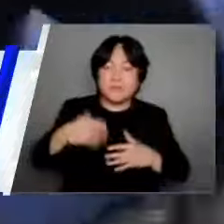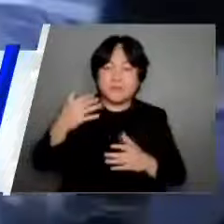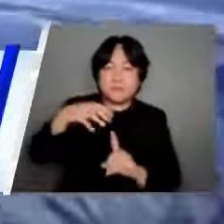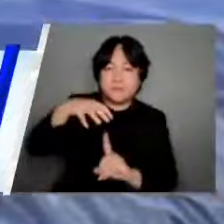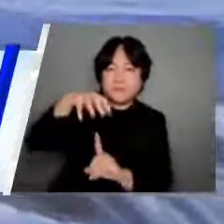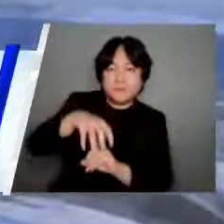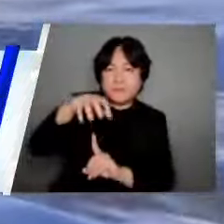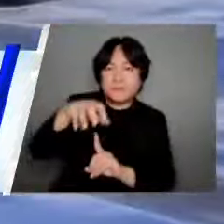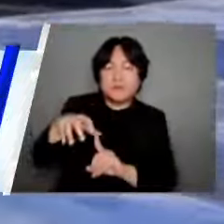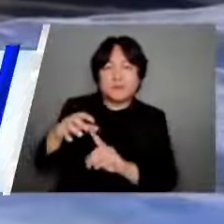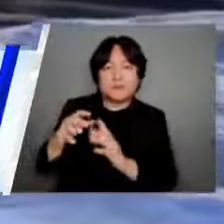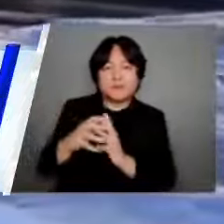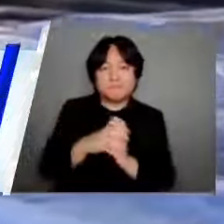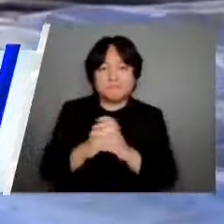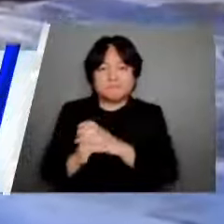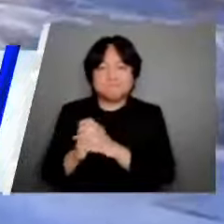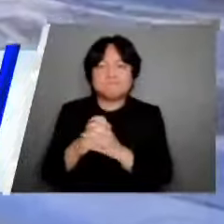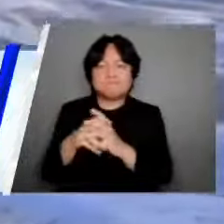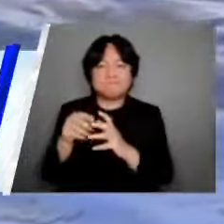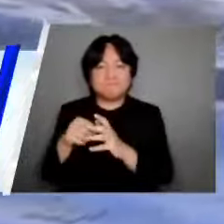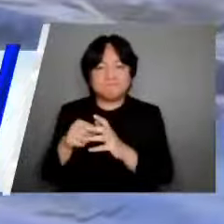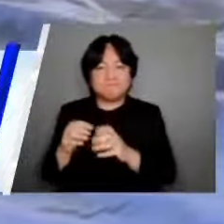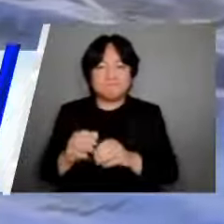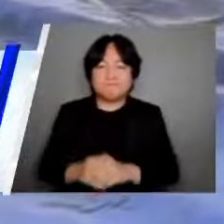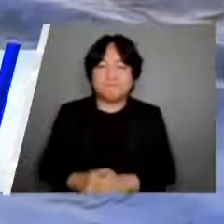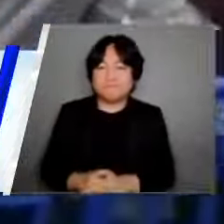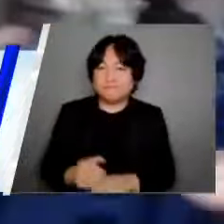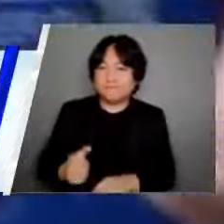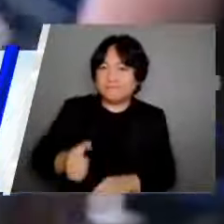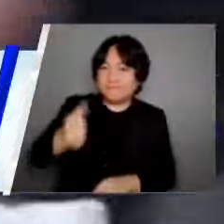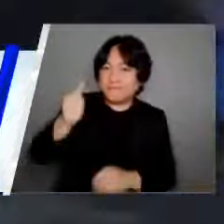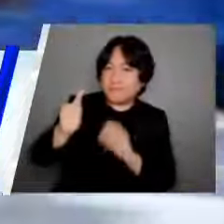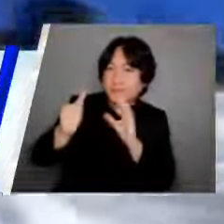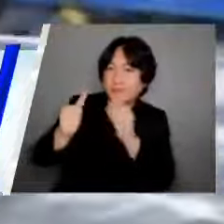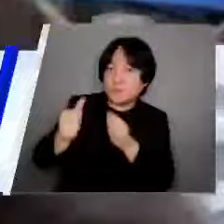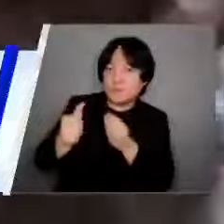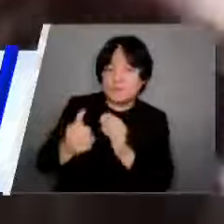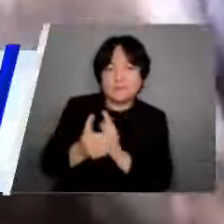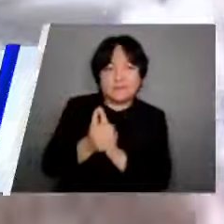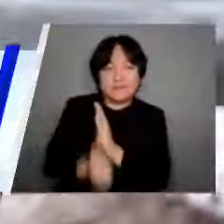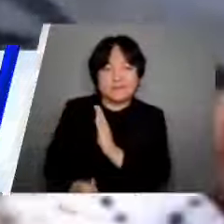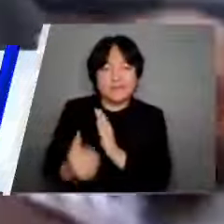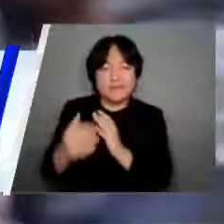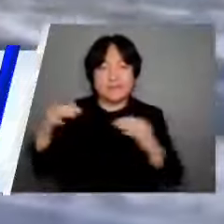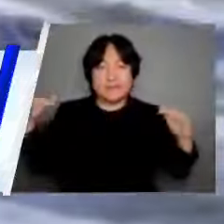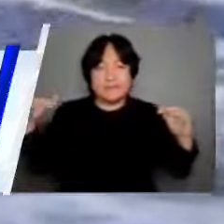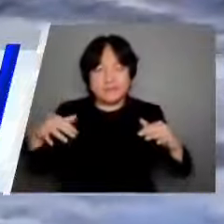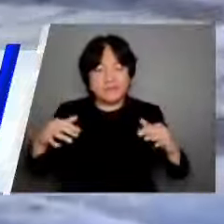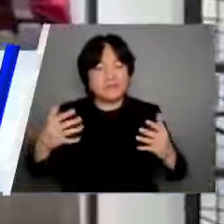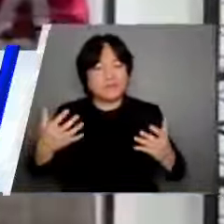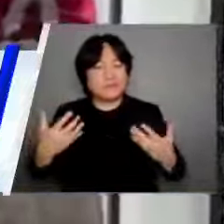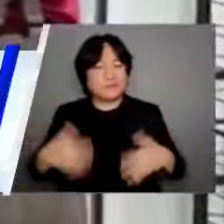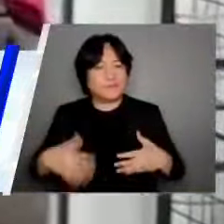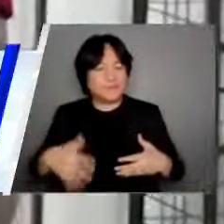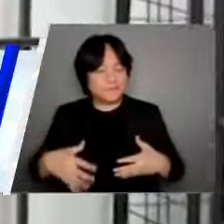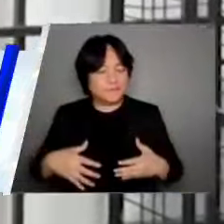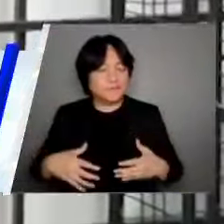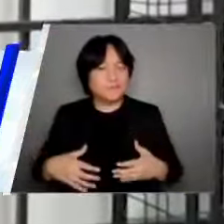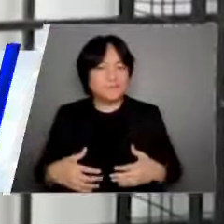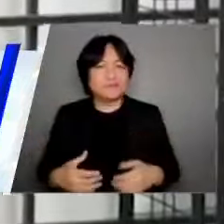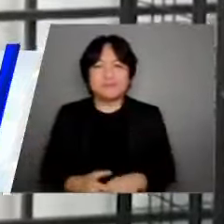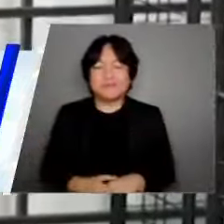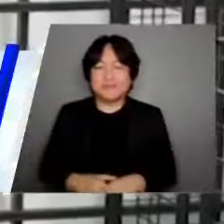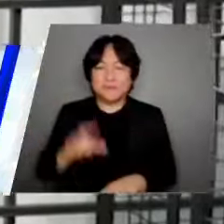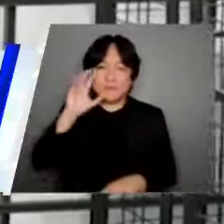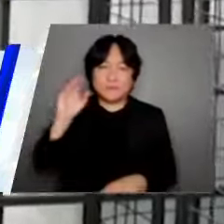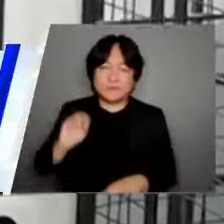ang bawat kalahok na nakasalalay ang pagkapanalo sa galing nila sa pag-entertain at sa kakaiba nilang costume.